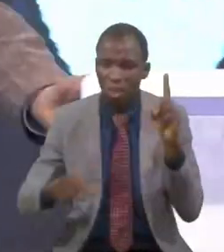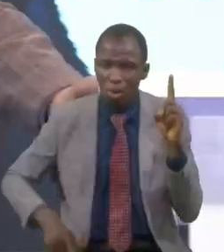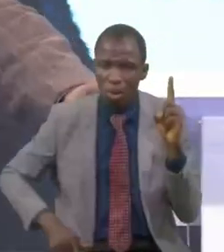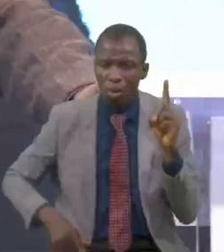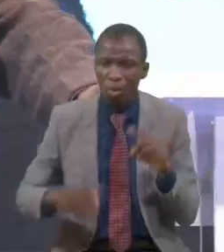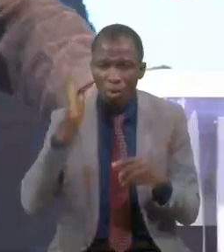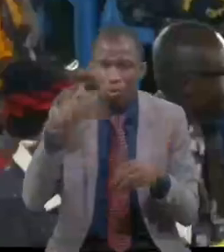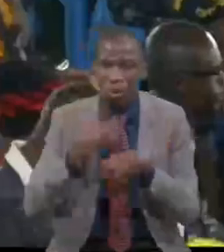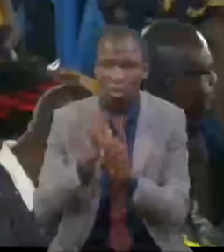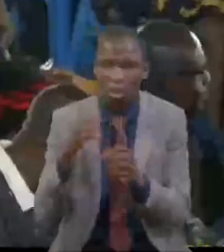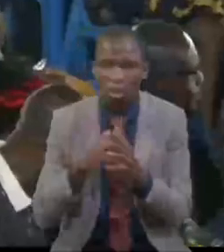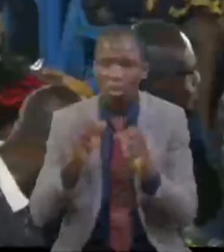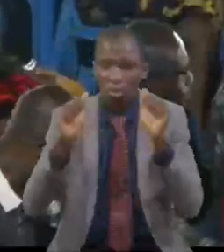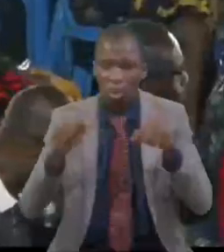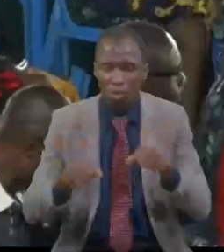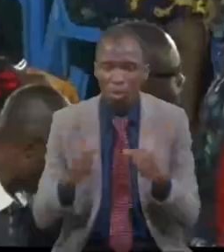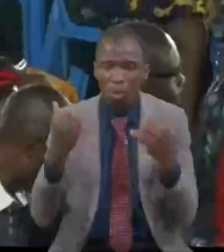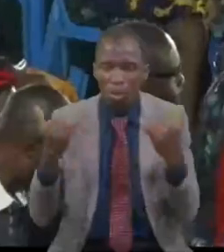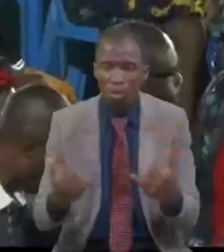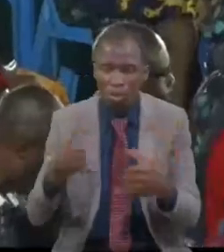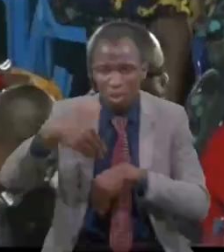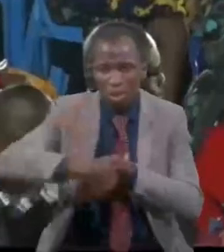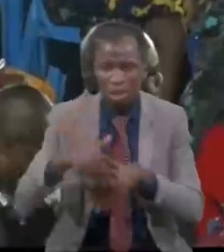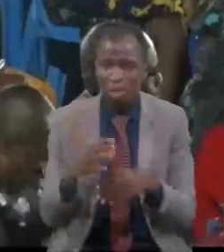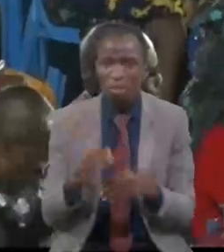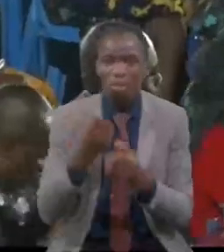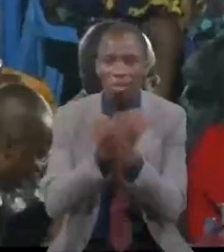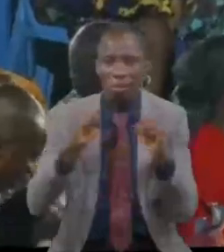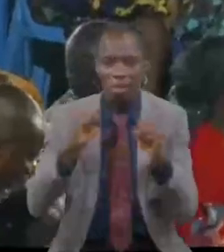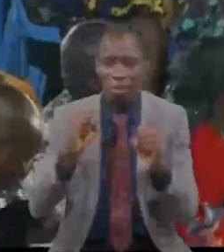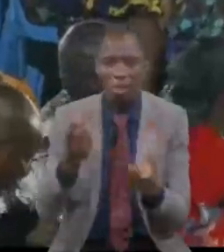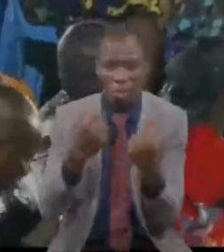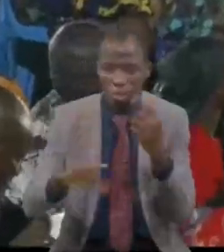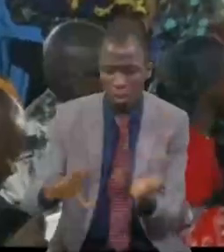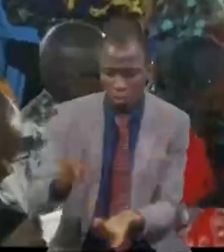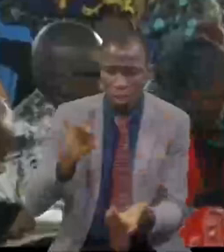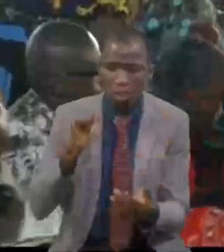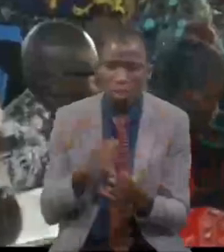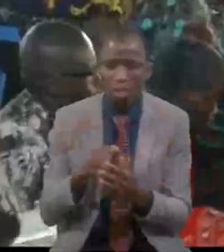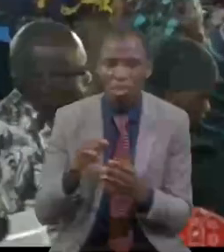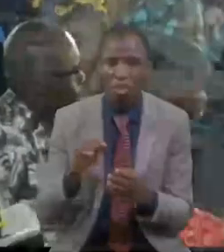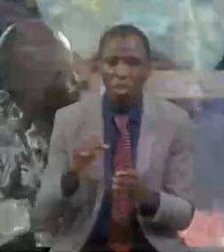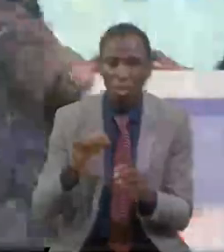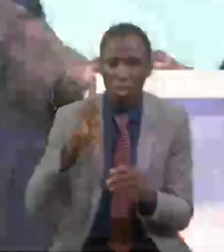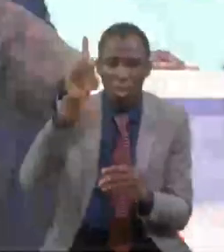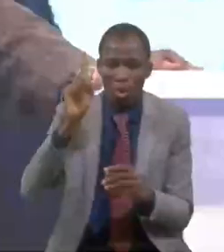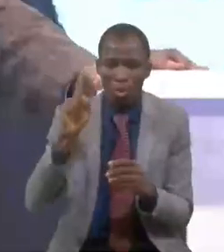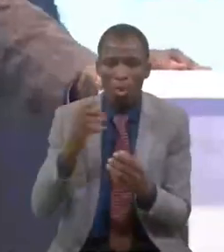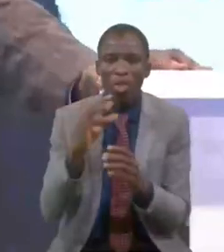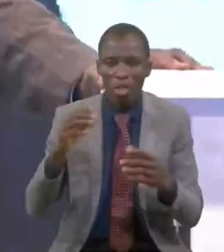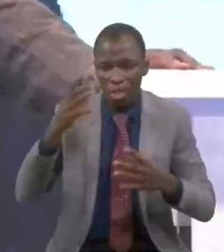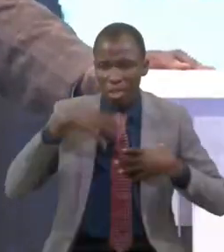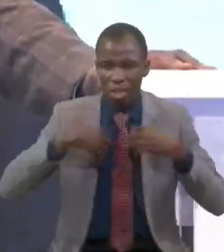le Seigneur va la rendre possible ce jour le salut le pardon venez prendre votre